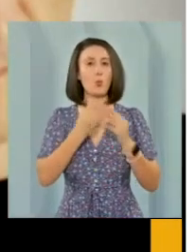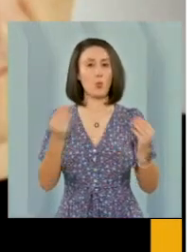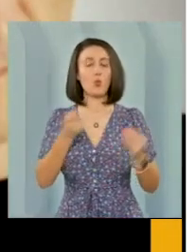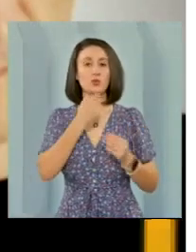gratii